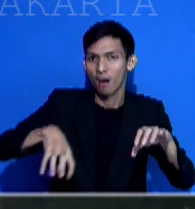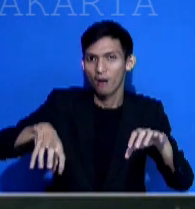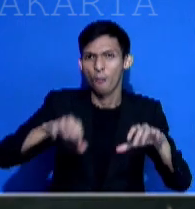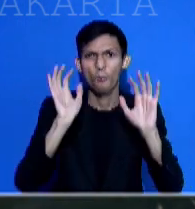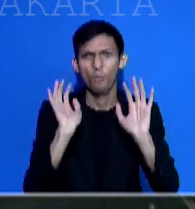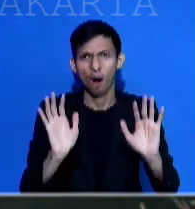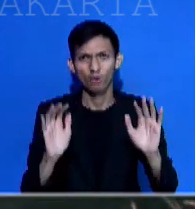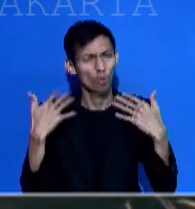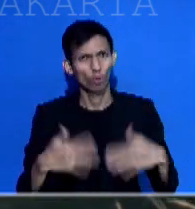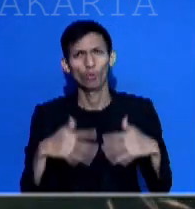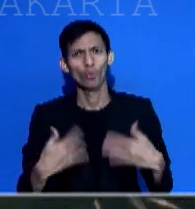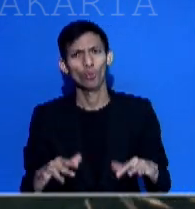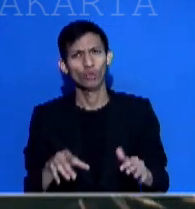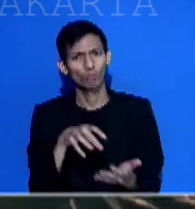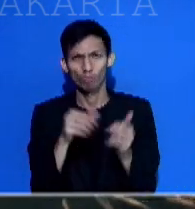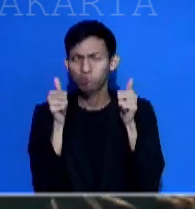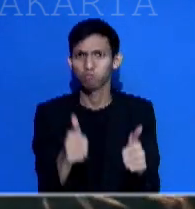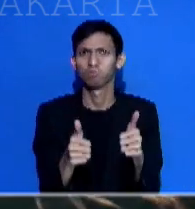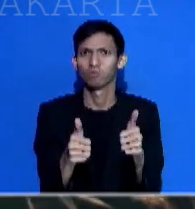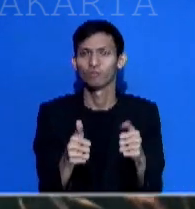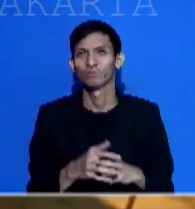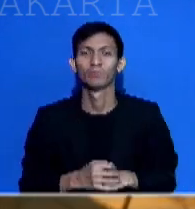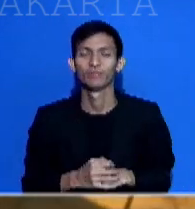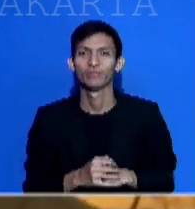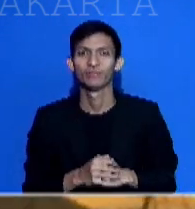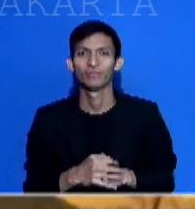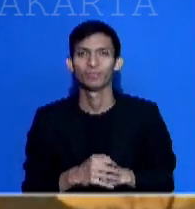di puncak Bukit Sikunir ini.